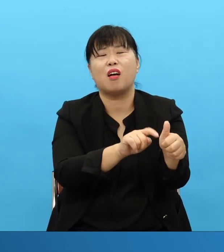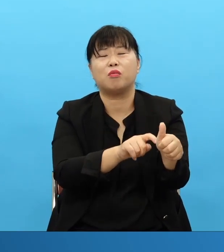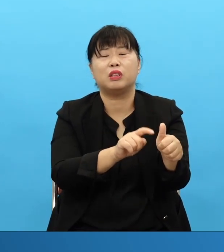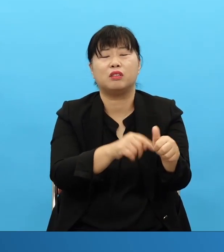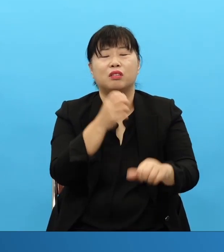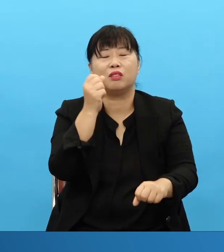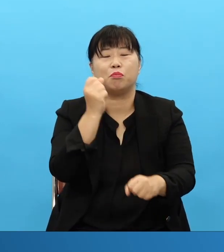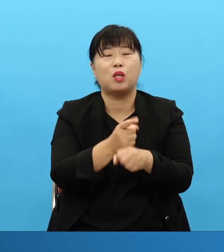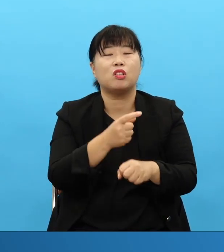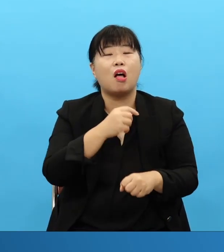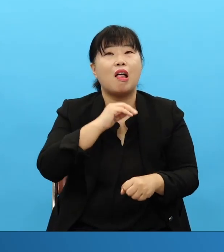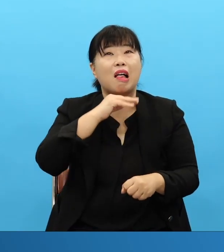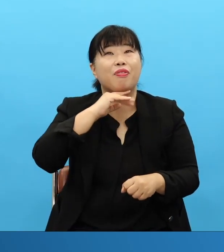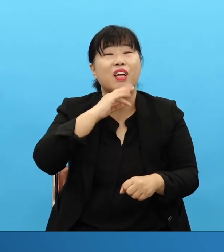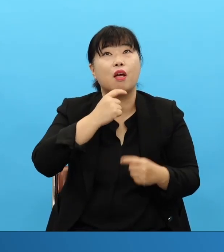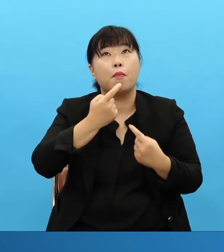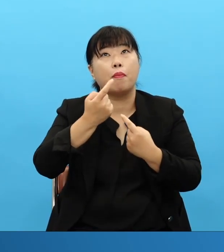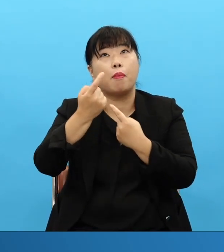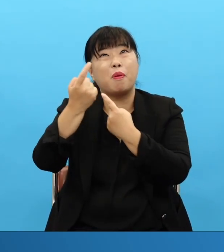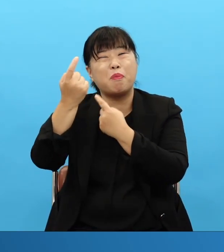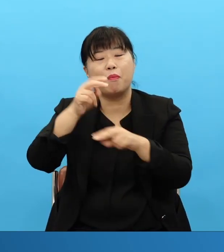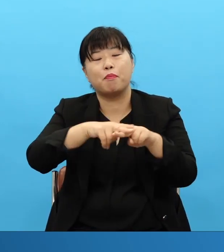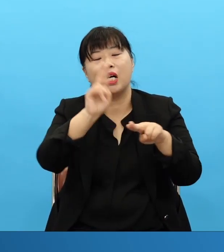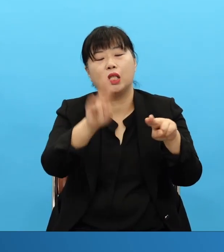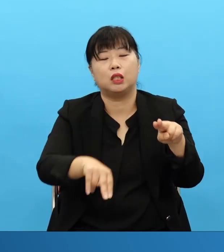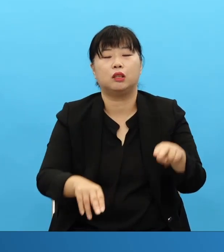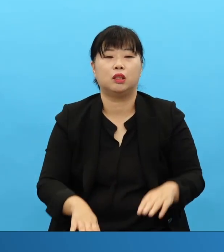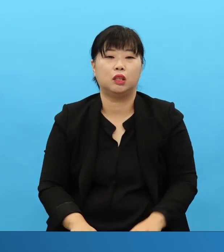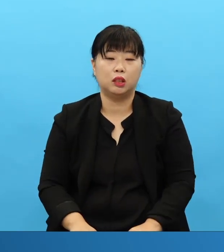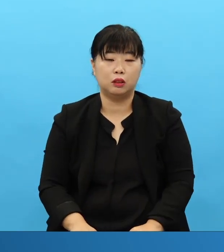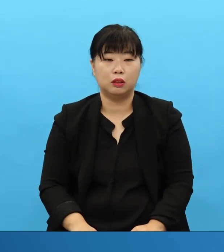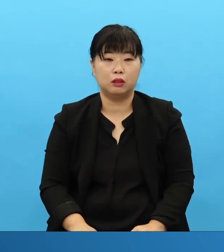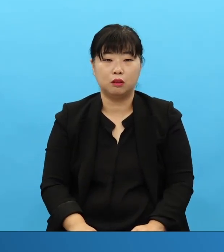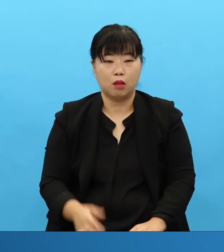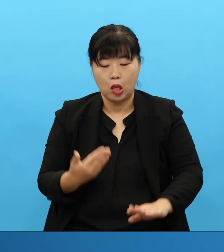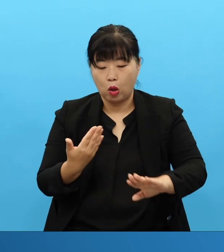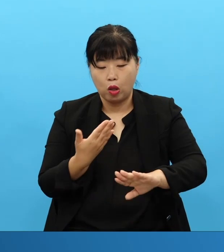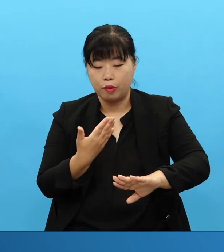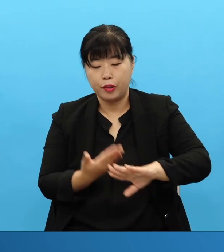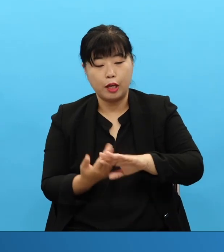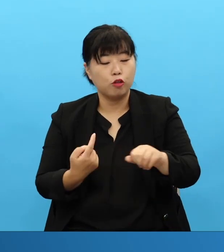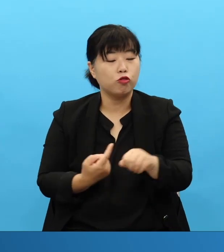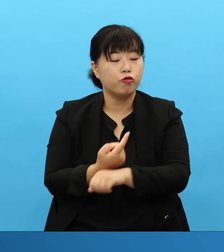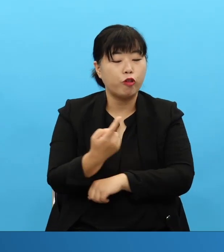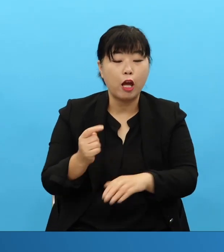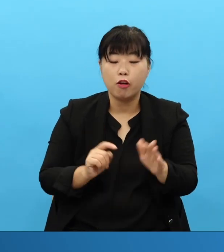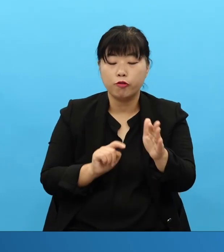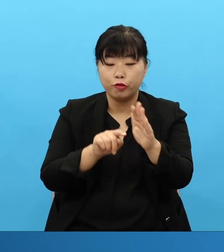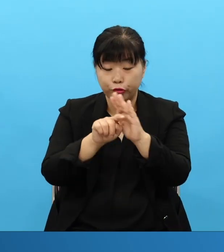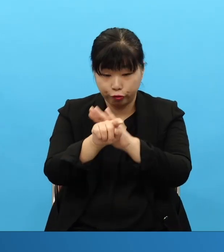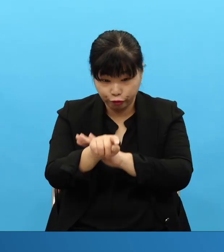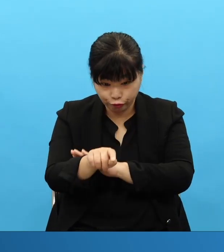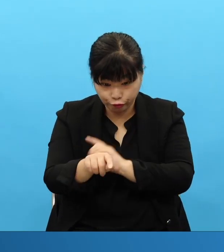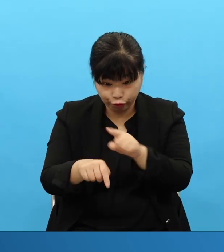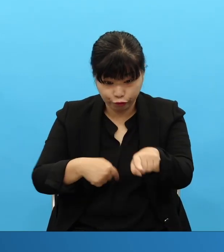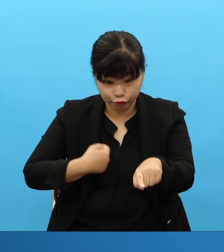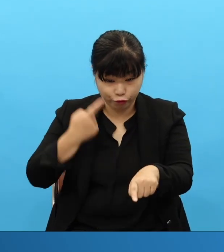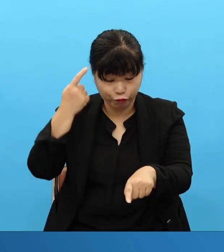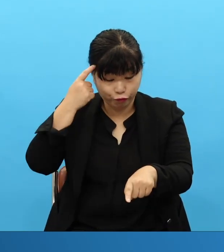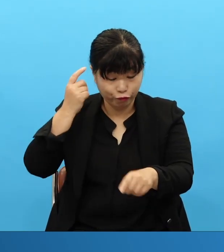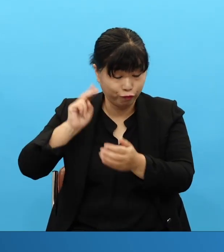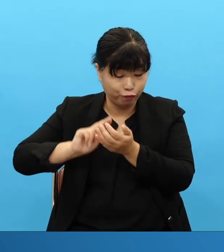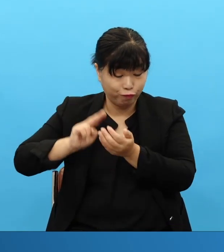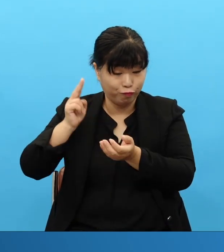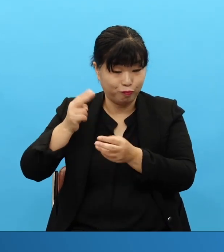someplace new and I say, please cut my hair this way, they 특히 don't understand what I'm saying. 여자보다 남자가 확실히 못 알아들어요. And especially more